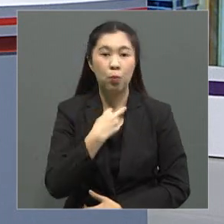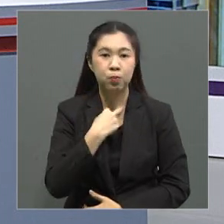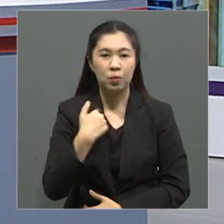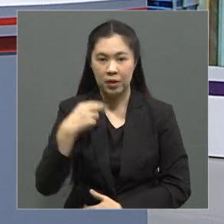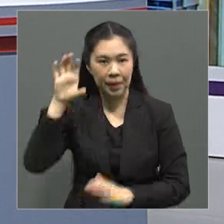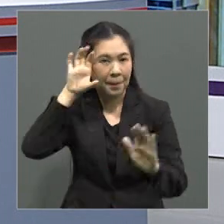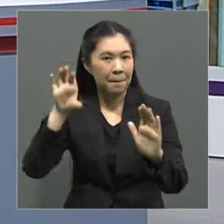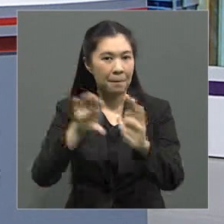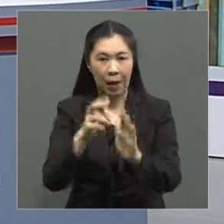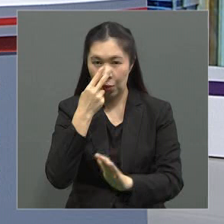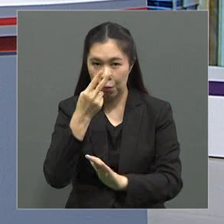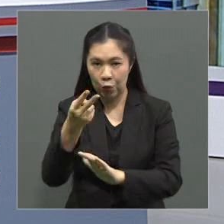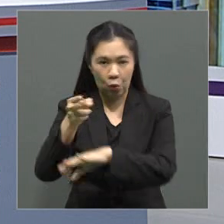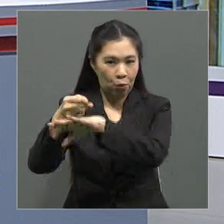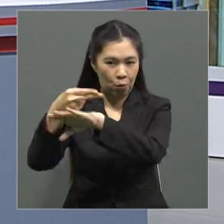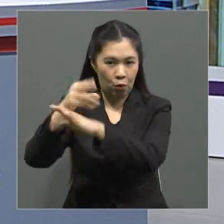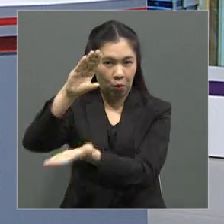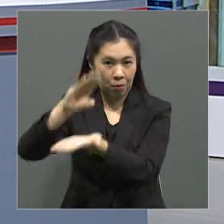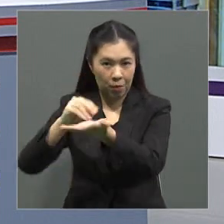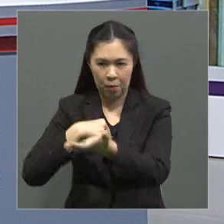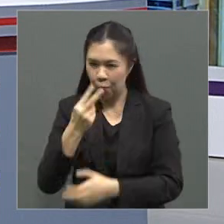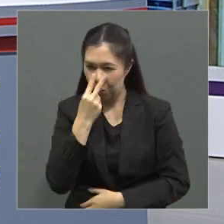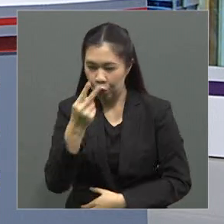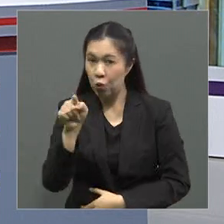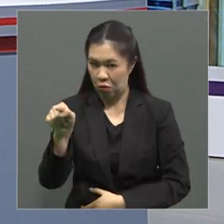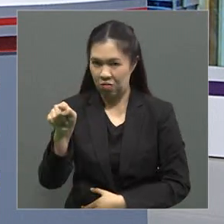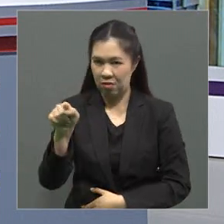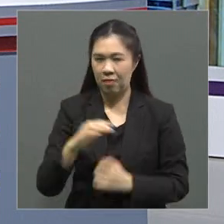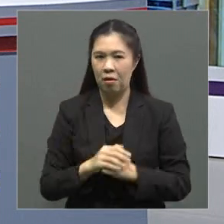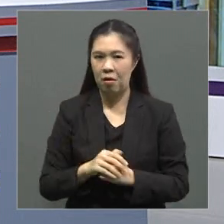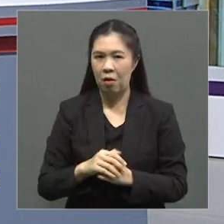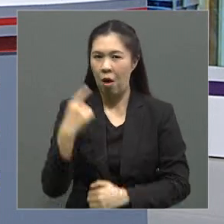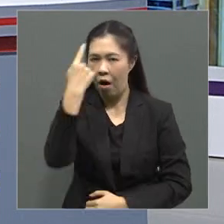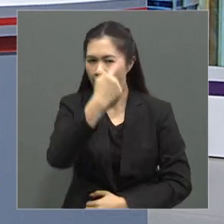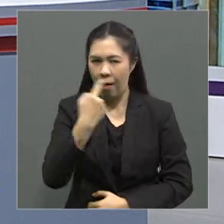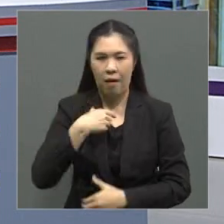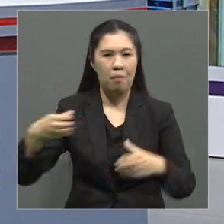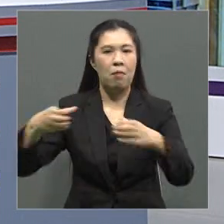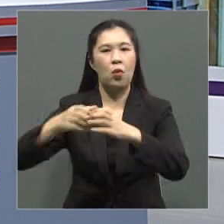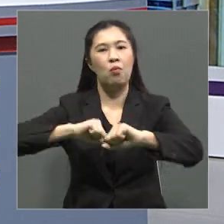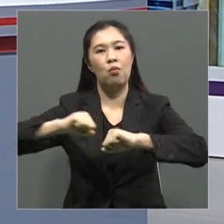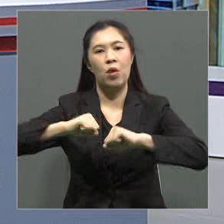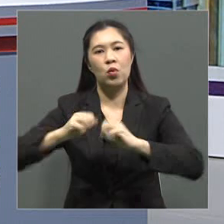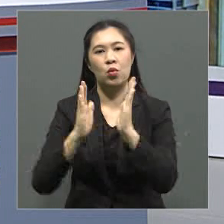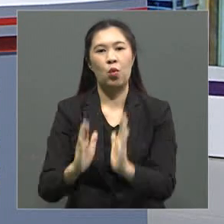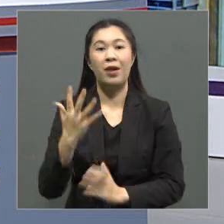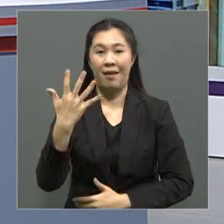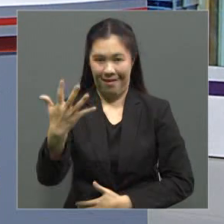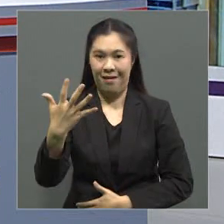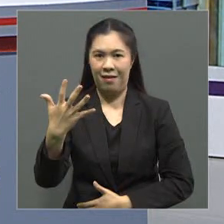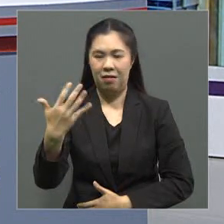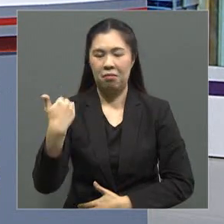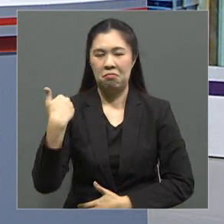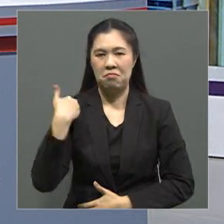เห็นภาพจากกล้องวงจรปิดชัดเจนว่าคนที่ทำให้เป้าบัวพันเสียชีวิตคือกลุ่มวัยรุ่น 5คนท่านนยกกลับมา